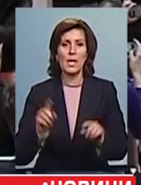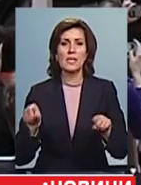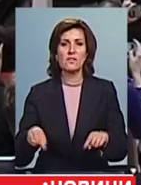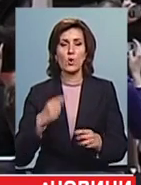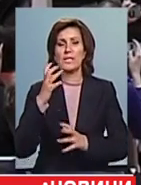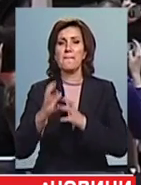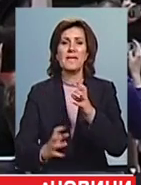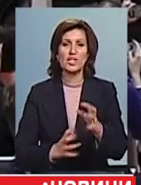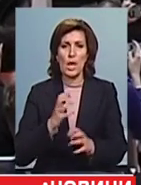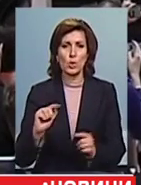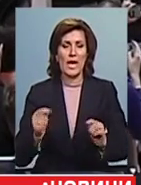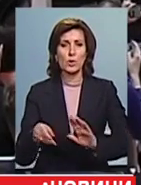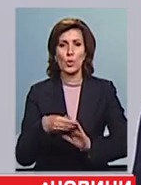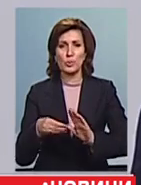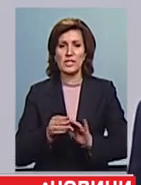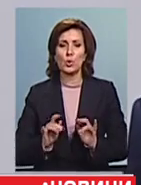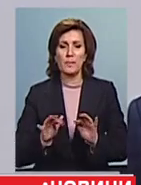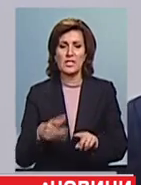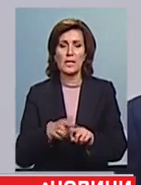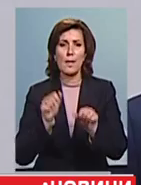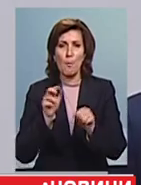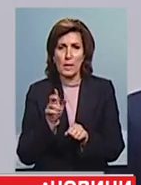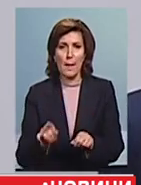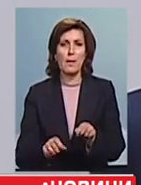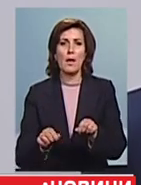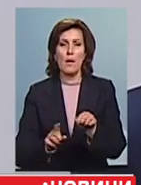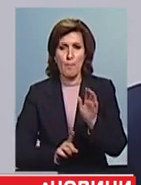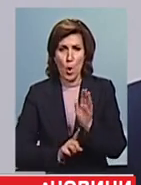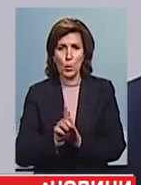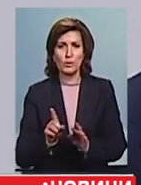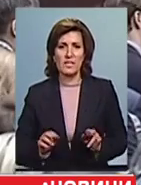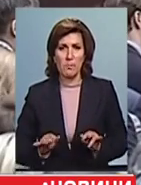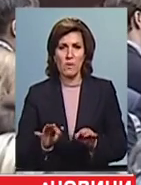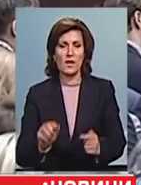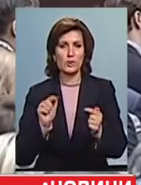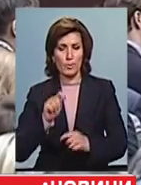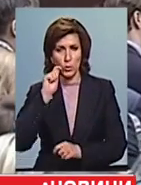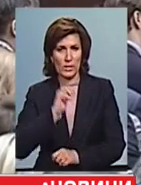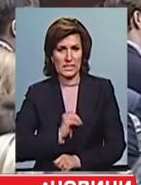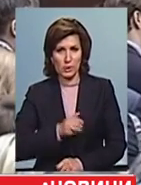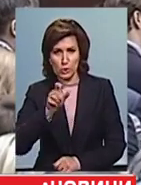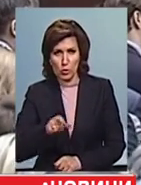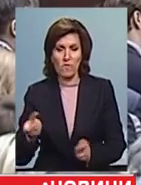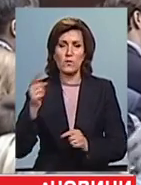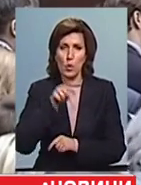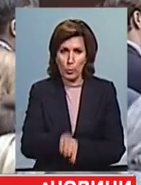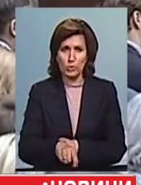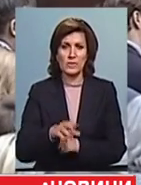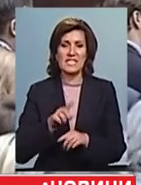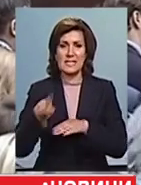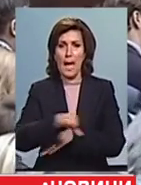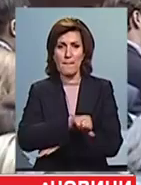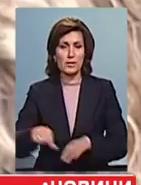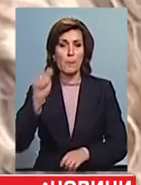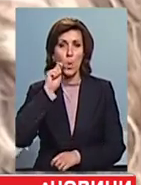Створити міжнародну антикорупційну місію, яка могла б порушувати провадження проти українських чиновників, в тому числі і за